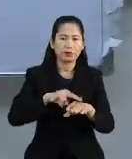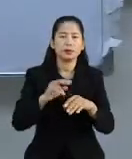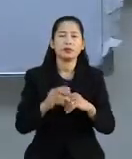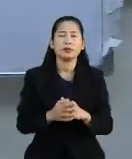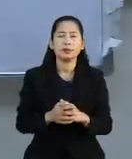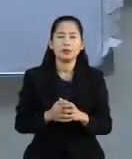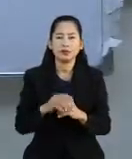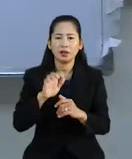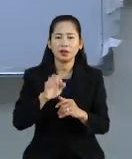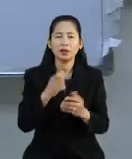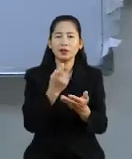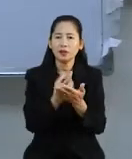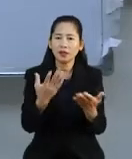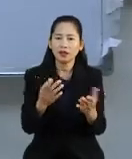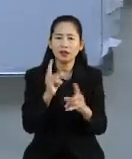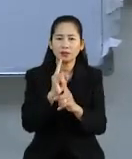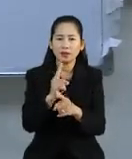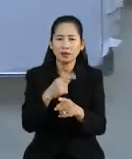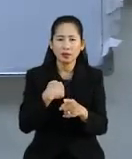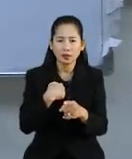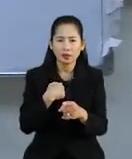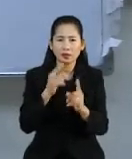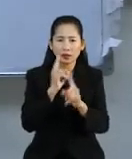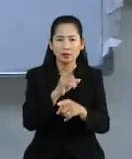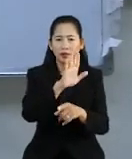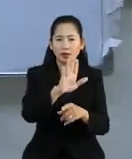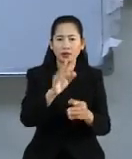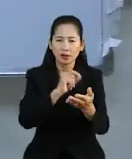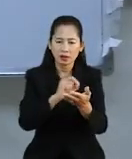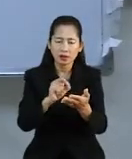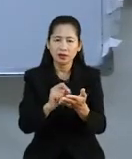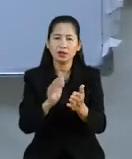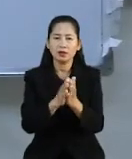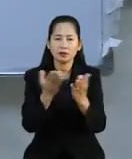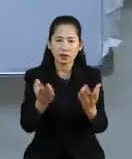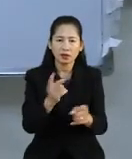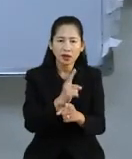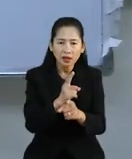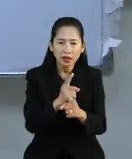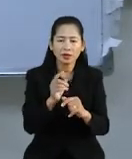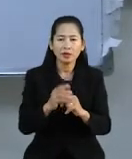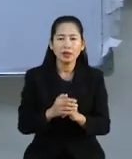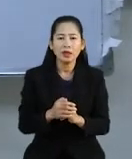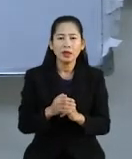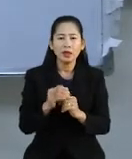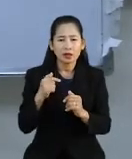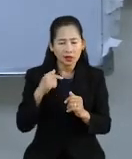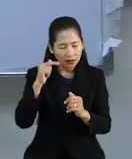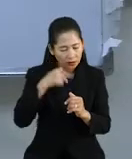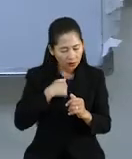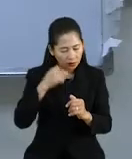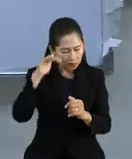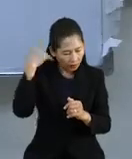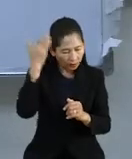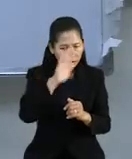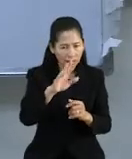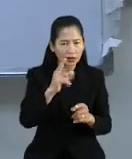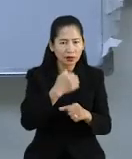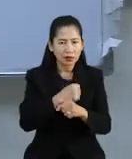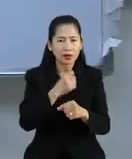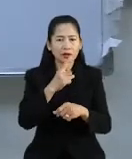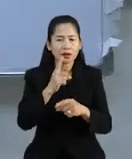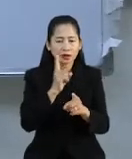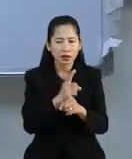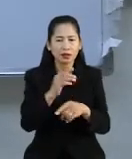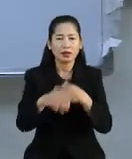chết. Chà, dòng mạch đáy con châm lói được bao này khu nâng châm lói con đáy giả xe được khăn ông sụp hơi trời ấy con. Nhi khu sẵn không tha con thua ban trầm rơi